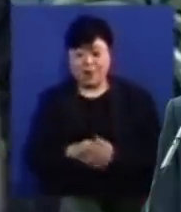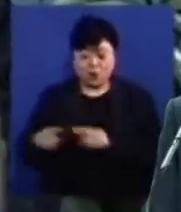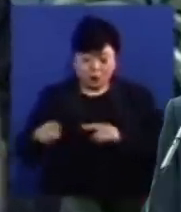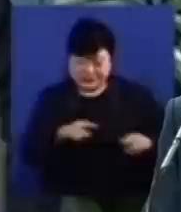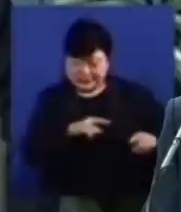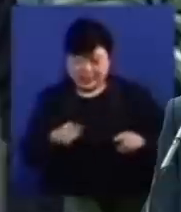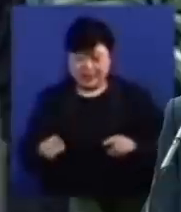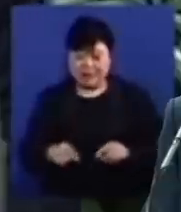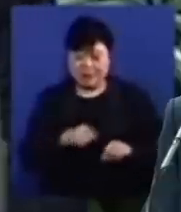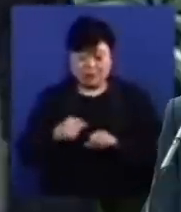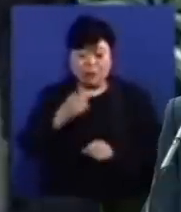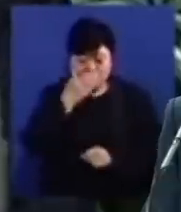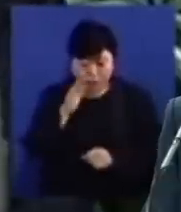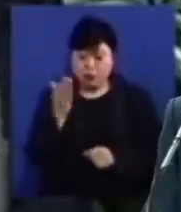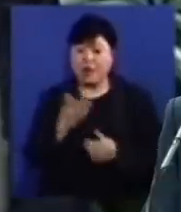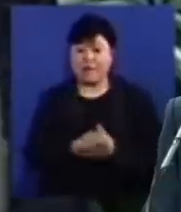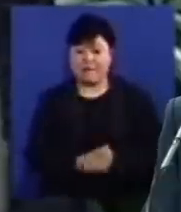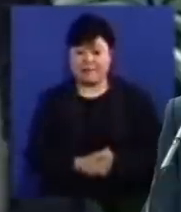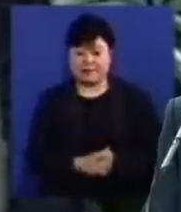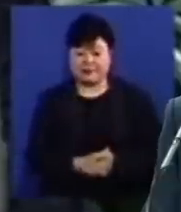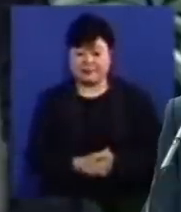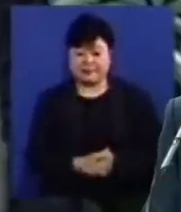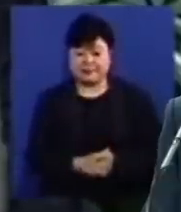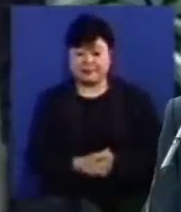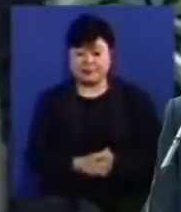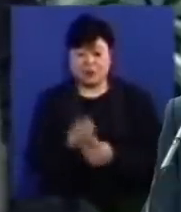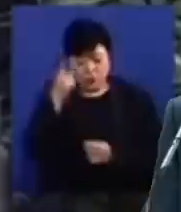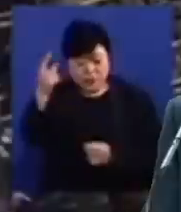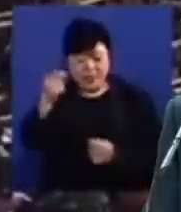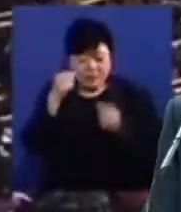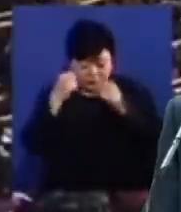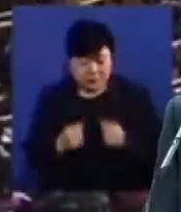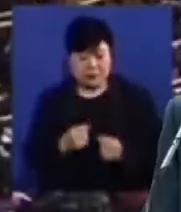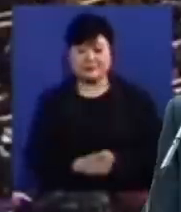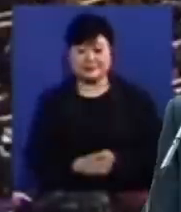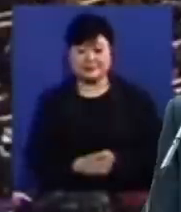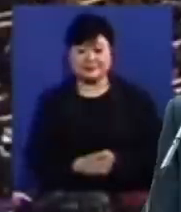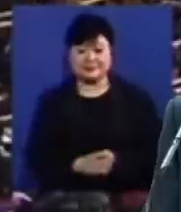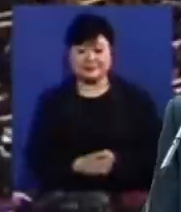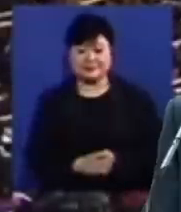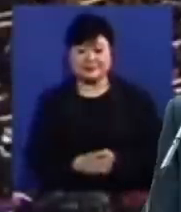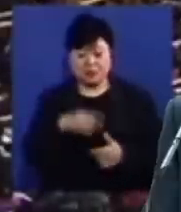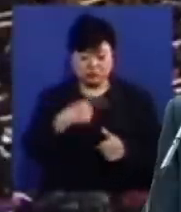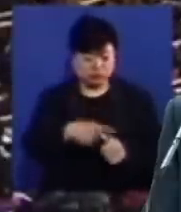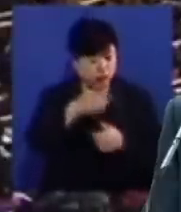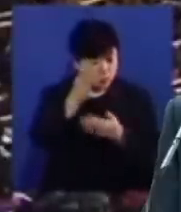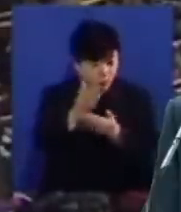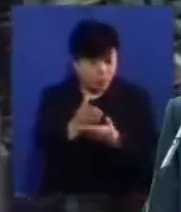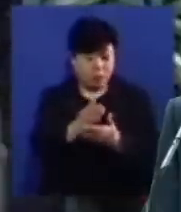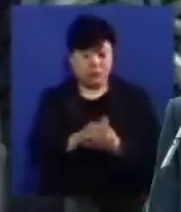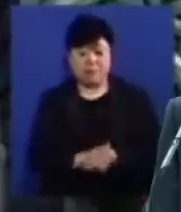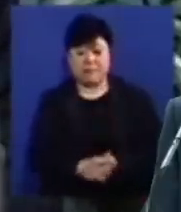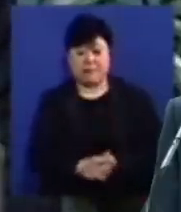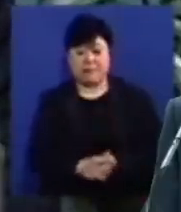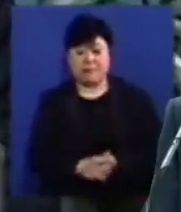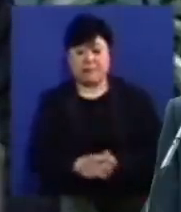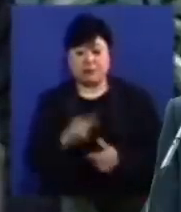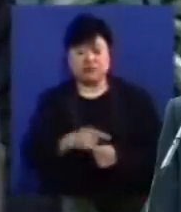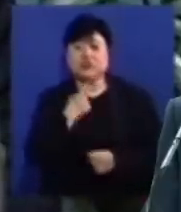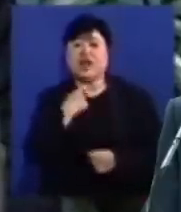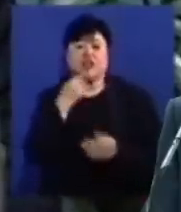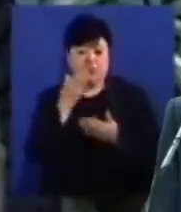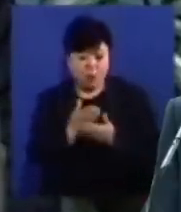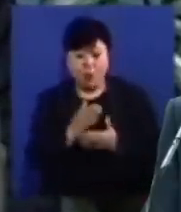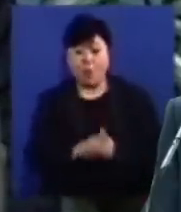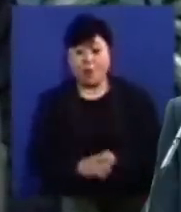통치하고 행동할 수 있는 것입니다. 위대한 삶을 살아갈 수 있습니다. 무시하지 마십시오. 무시당하지